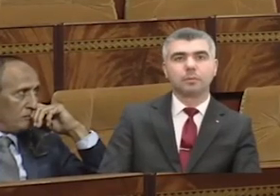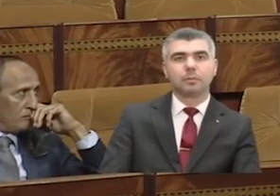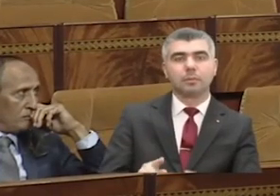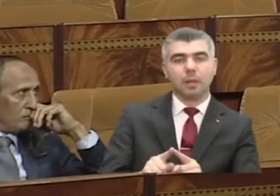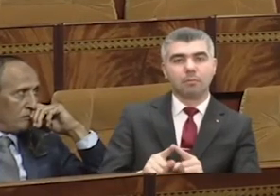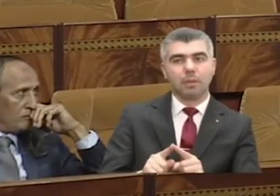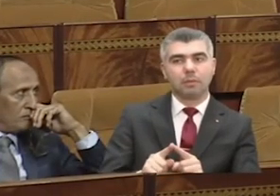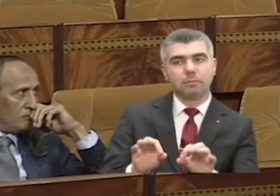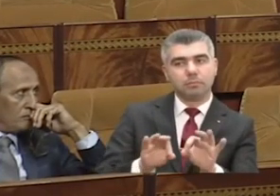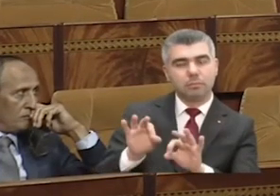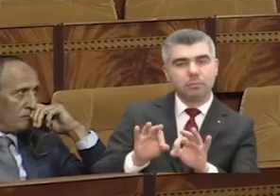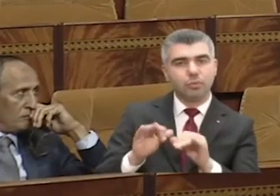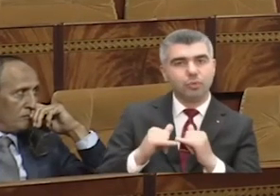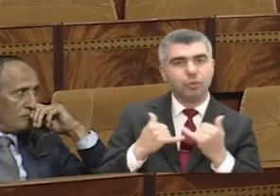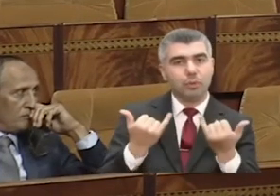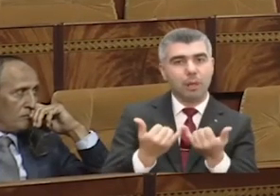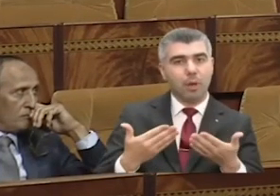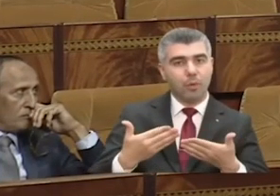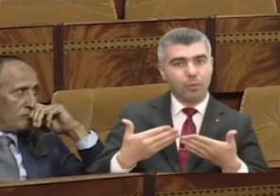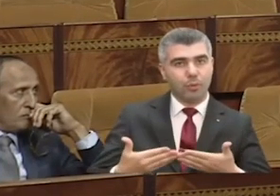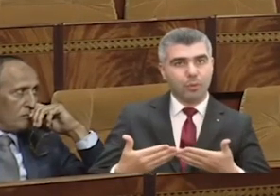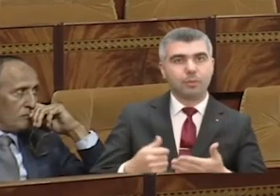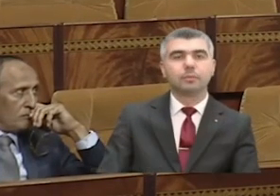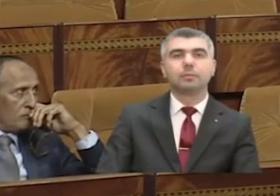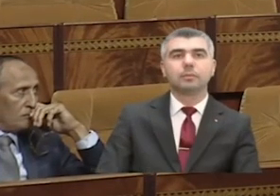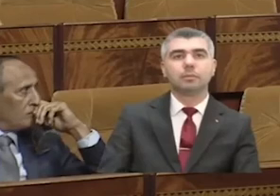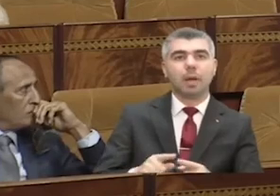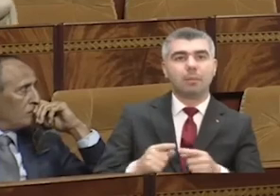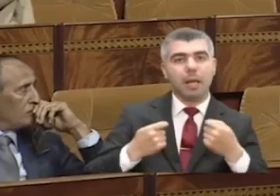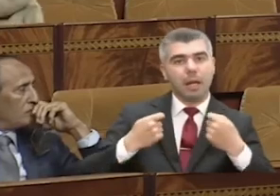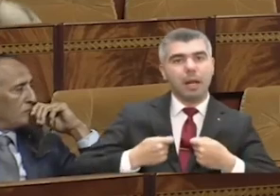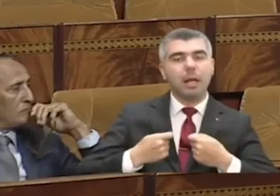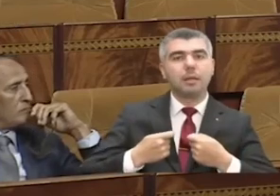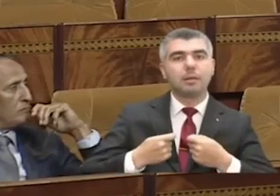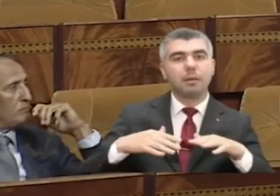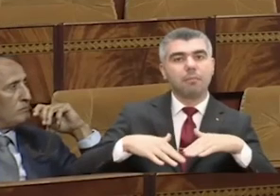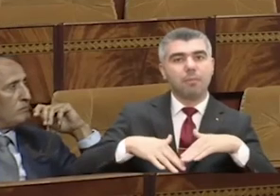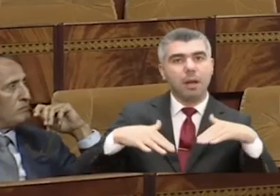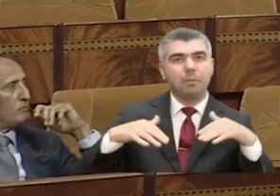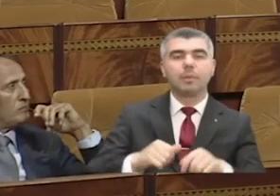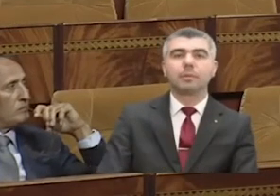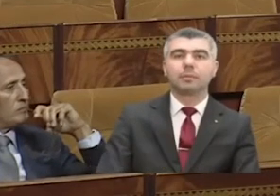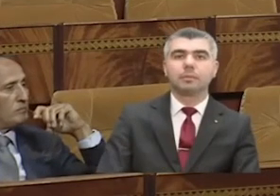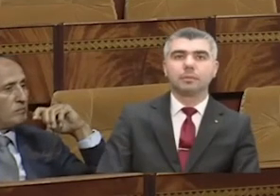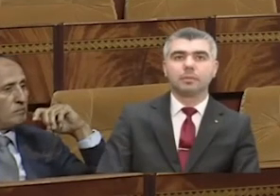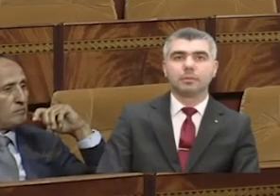بين يديكم. ثانيا نحن نتوجه لرئاسة المجلس، لا نتوجه